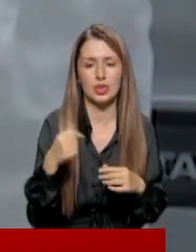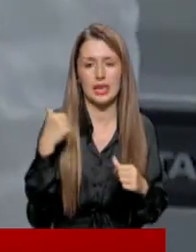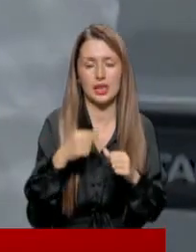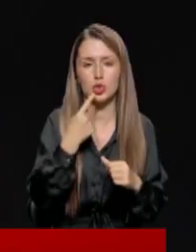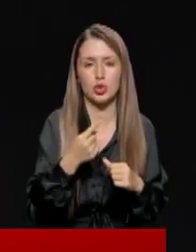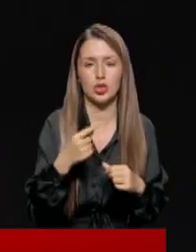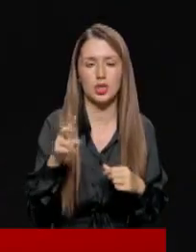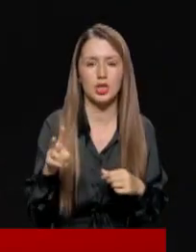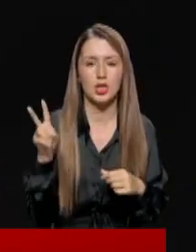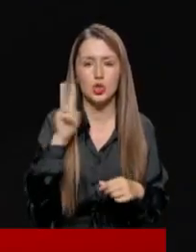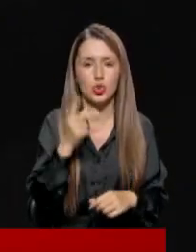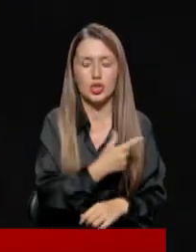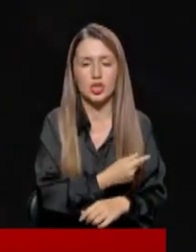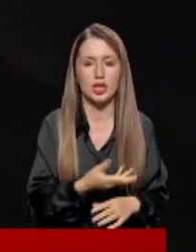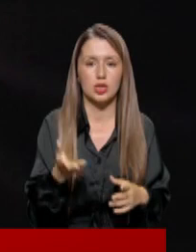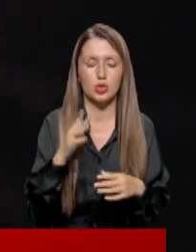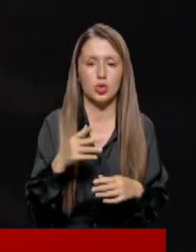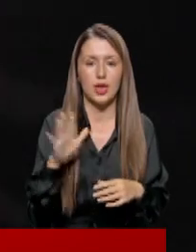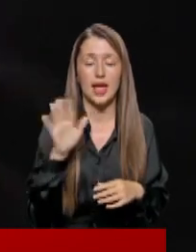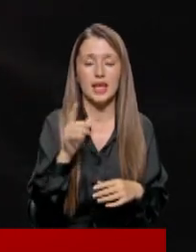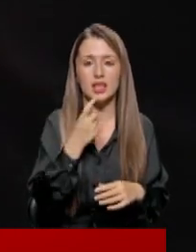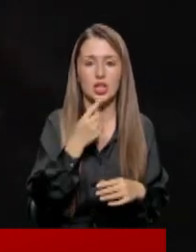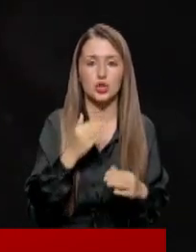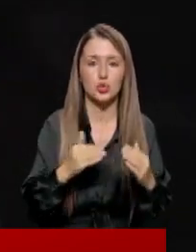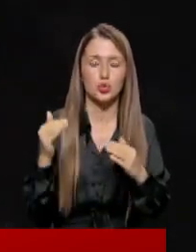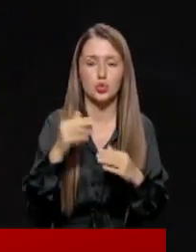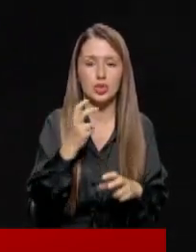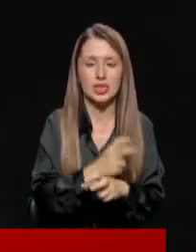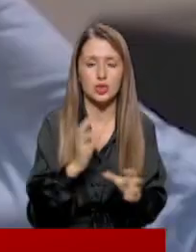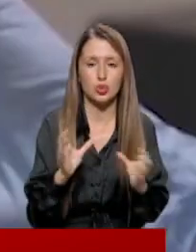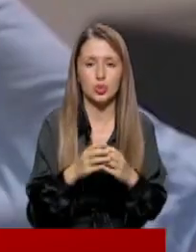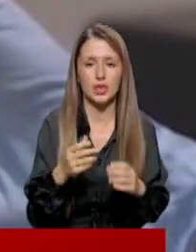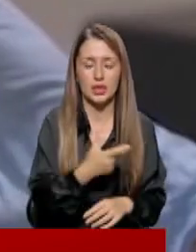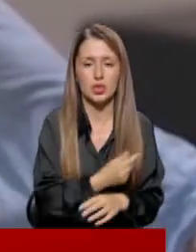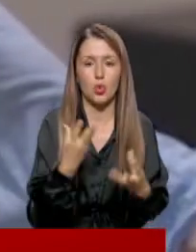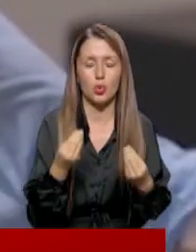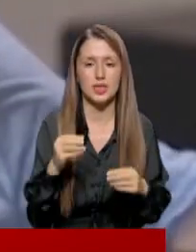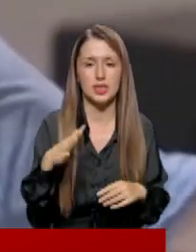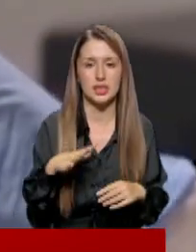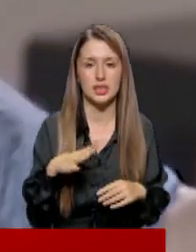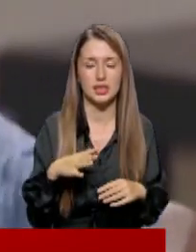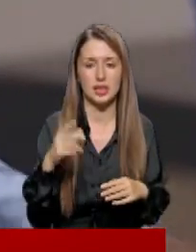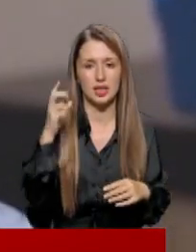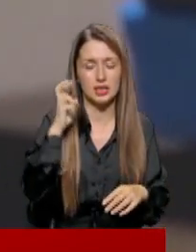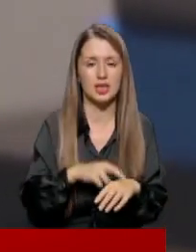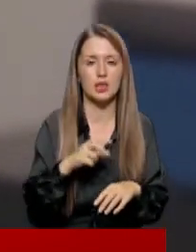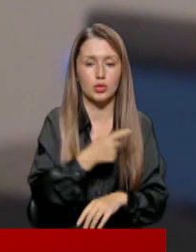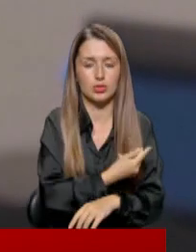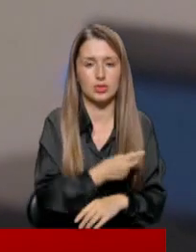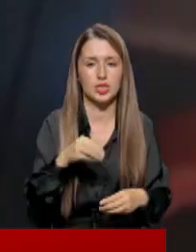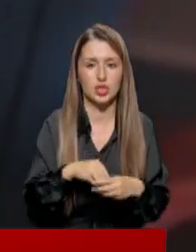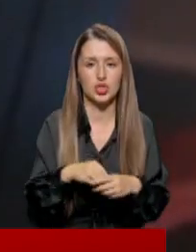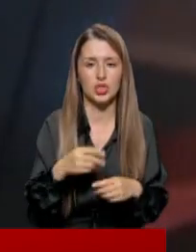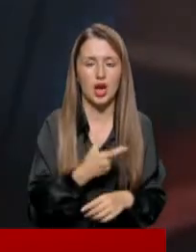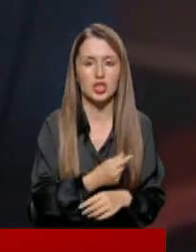aşısı üzerinden 6 ay geçmiş 50 yaş üstü risk grubundakilerinin aşı yaptırmasını istedi. Ama hatırlatma dozları için aşılar ne